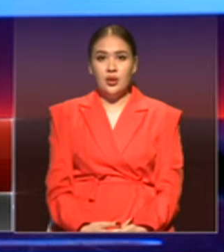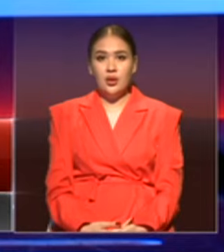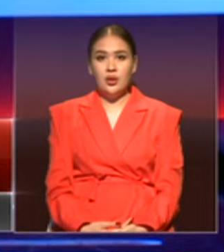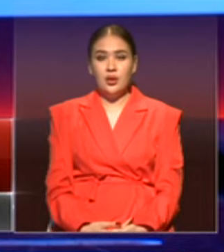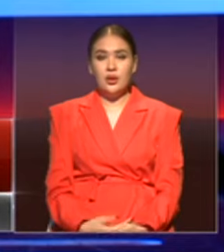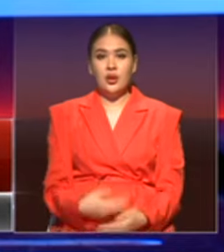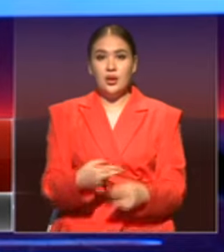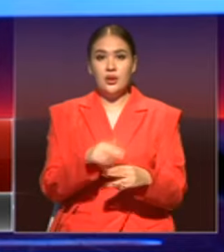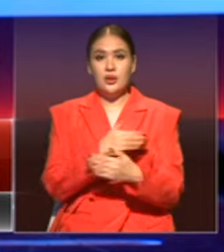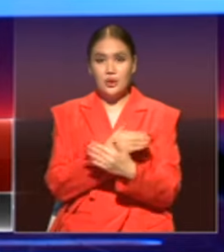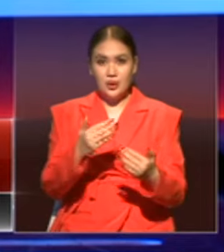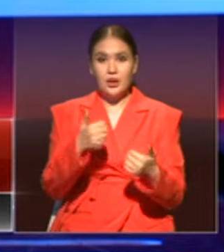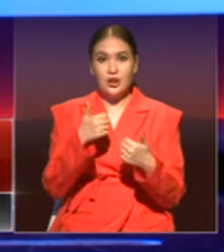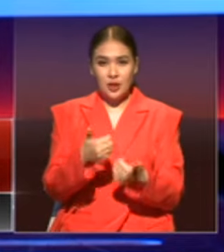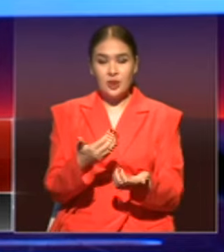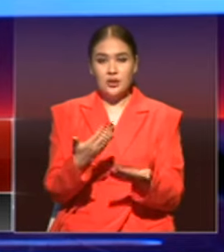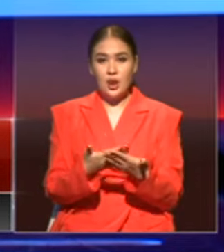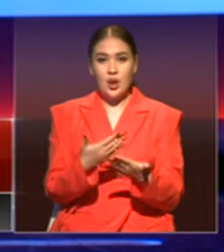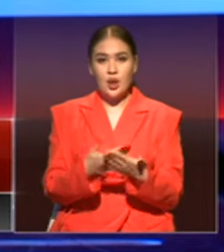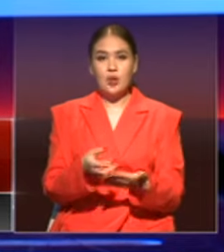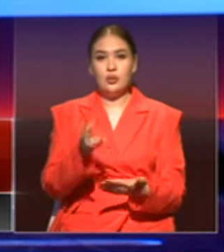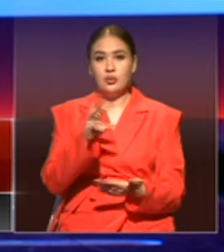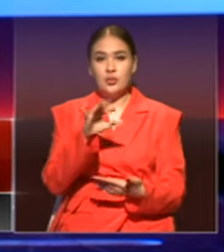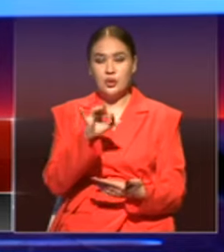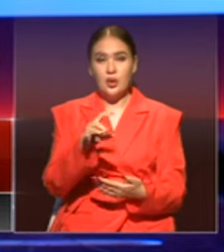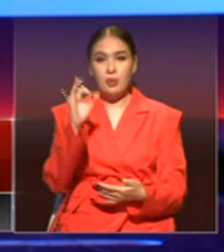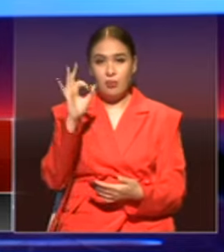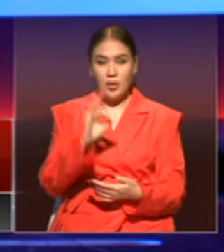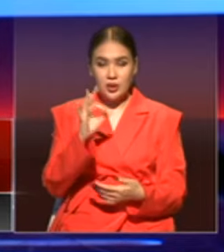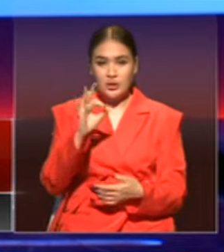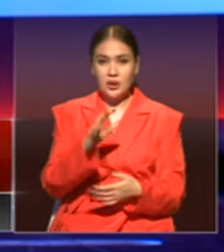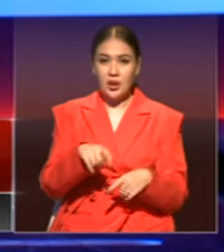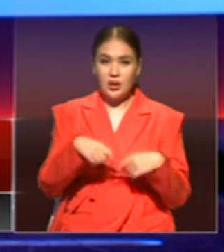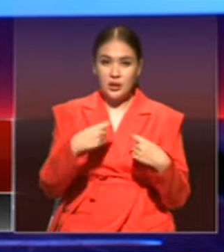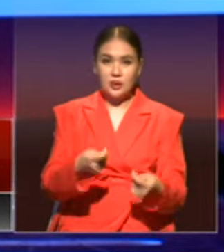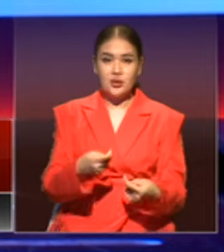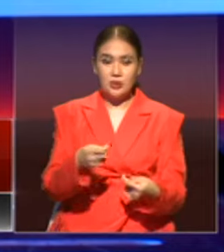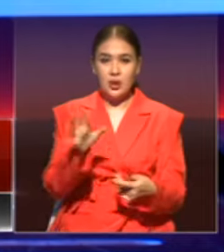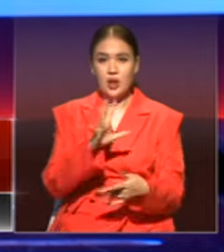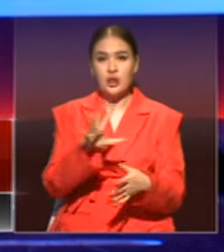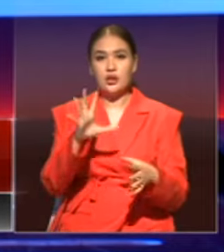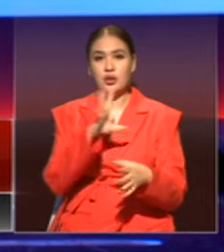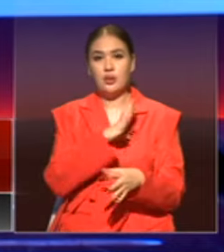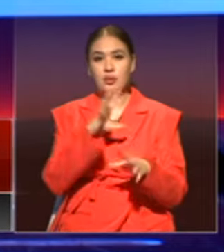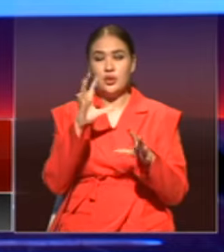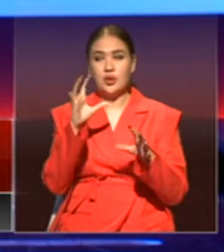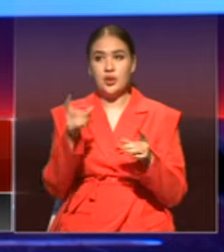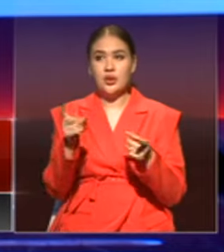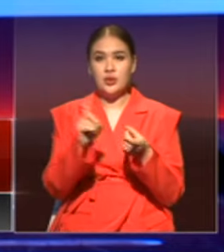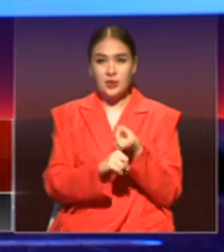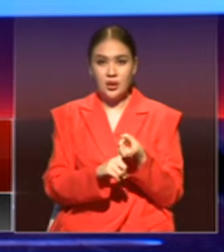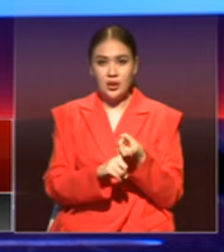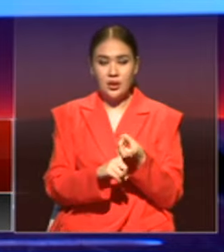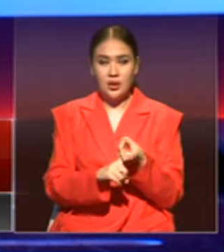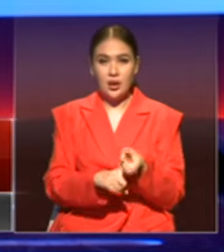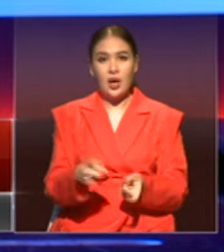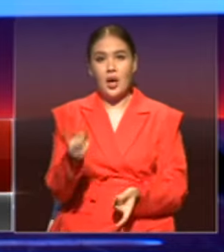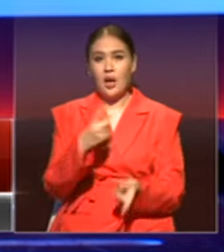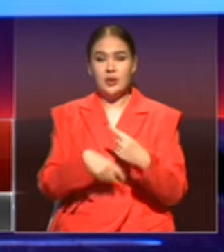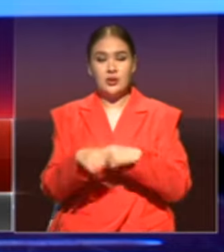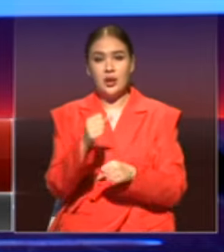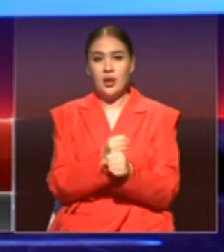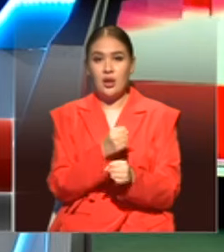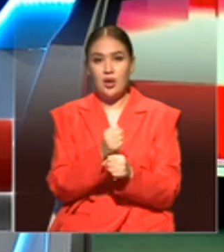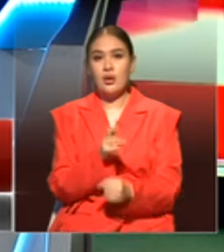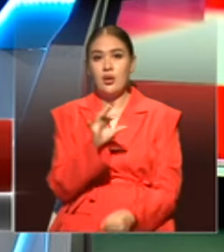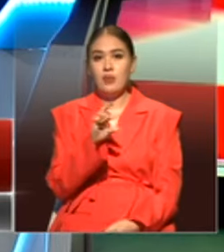бәріміз. Сіздерге жақсы ғой енді. Сол қоқыс полигон апарып төгесіздер ме? Жоқ әлде бірінші, жоқ, заң бойынша сұрыптауға апарасыз ғой. Қайта өңдейтін